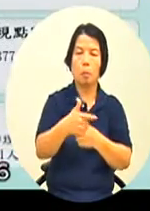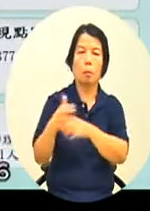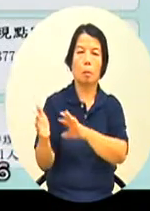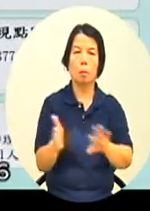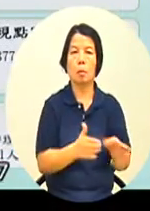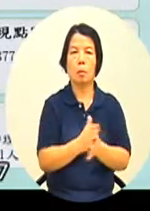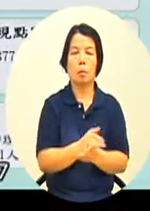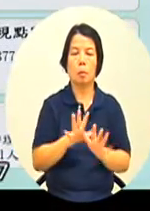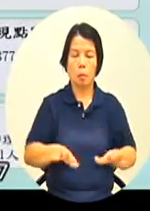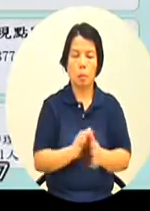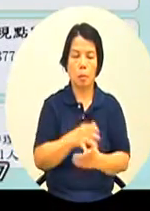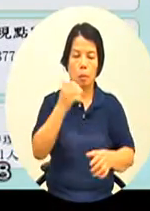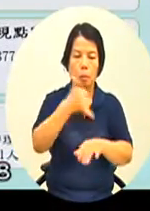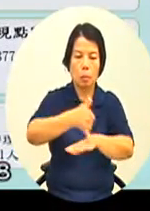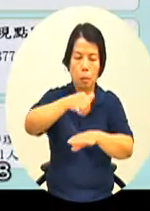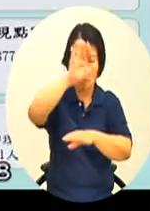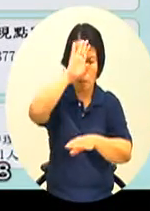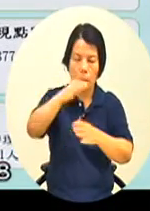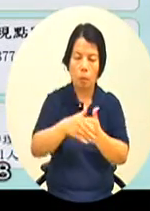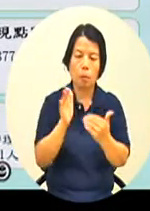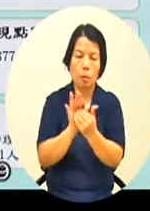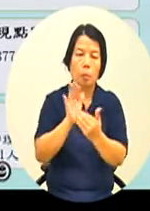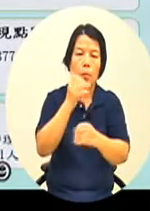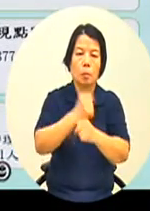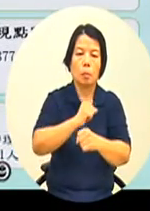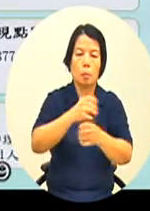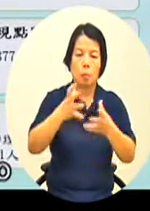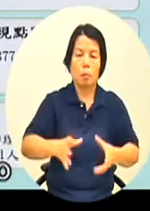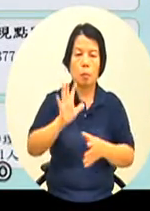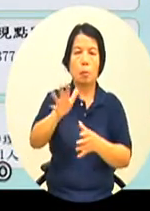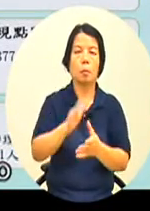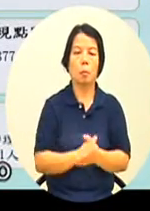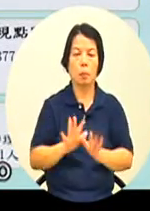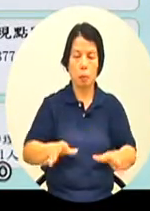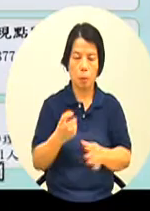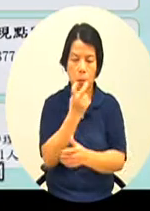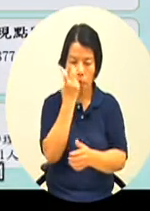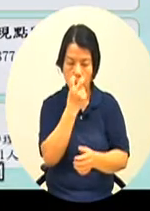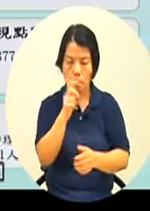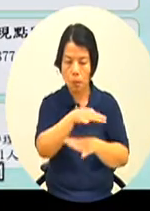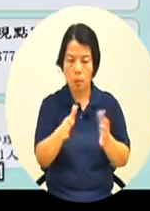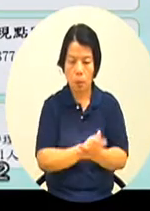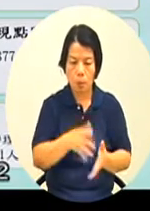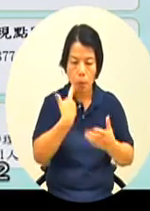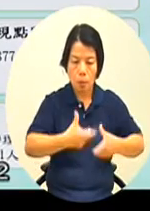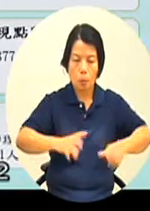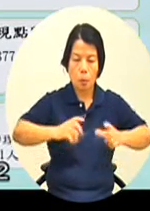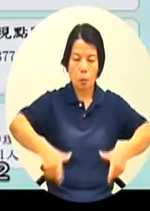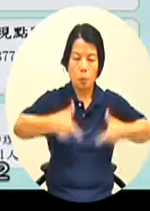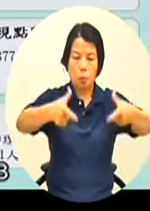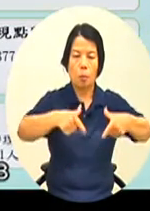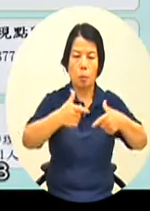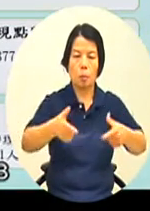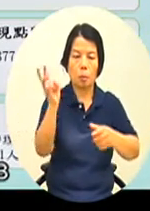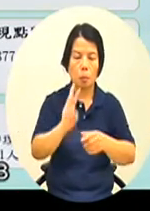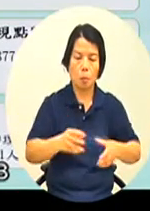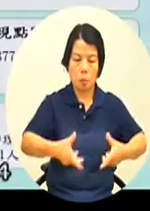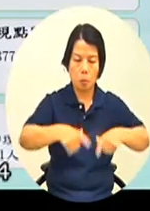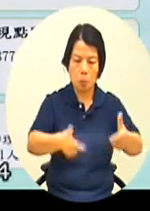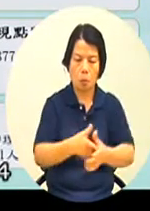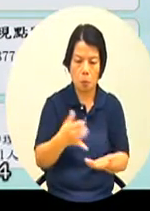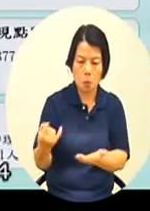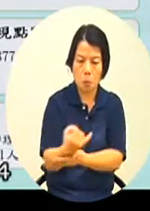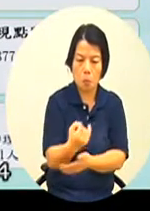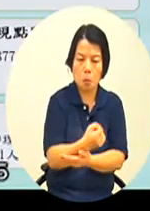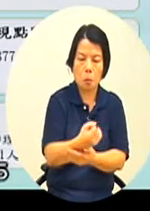办理登革热的防治工作，那我们巡查清除积水容器、脏乱点以及蚊虫的滋生，